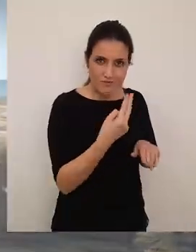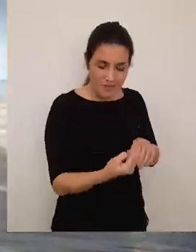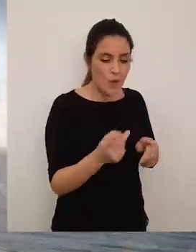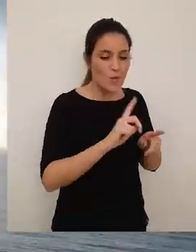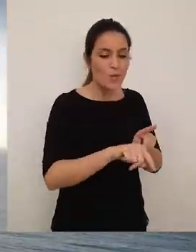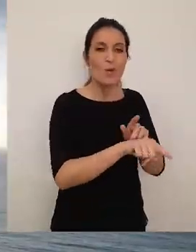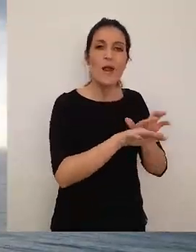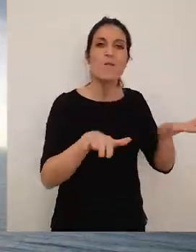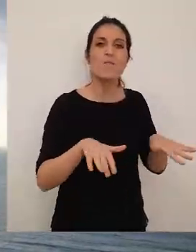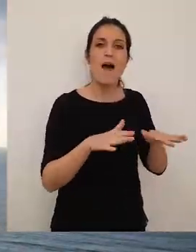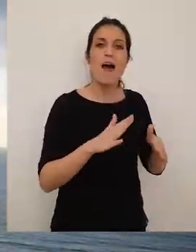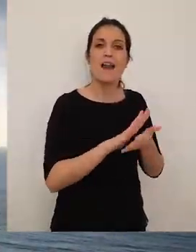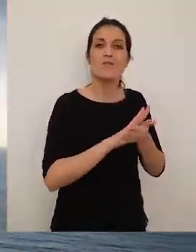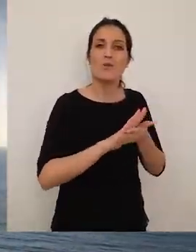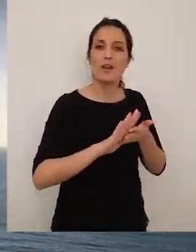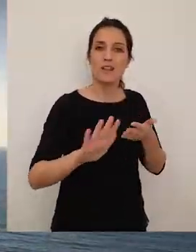acque.